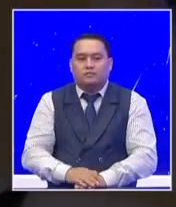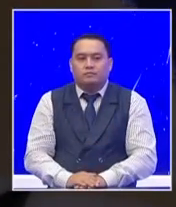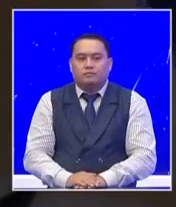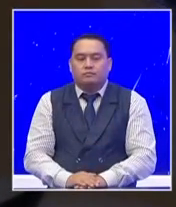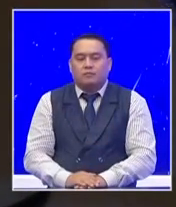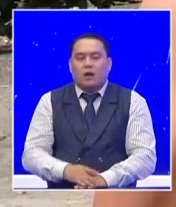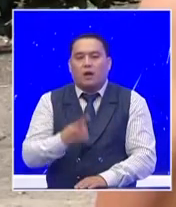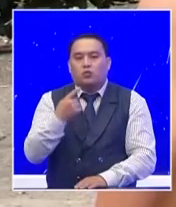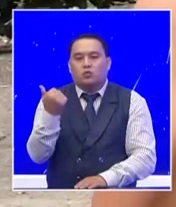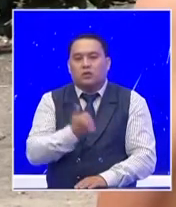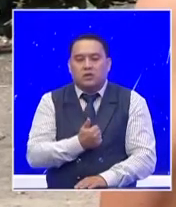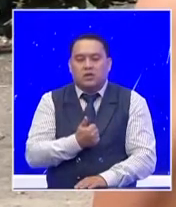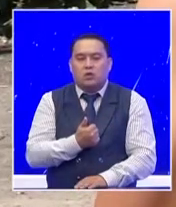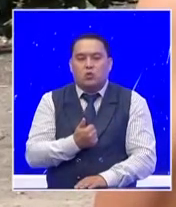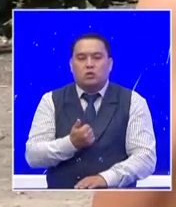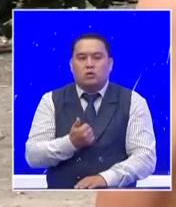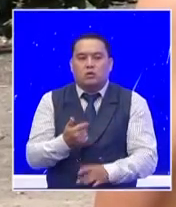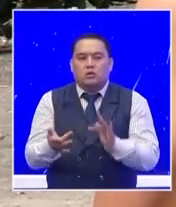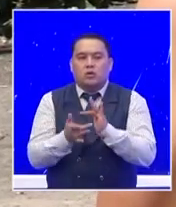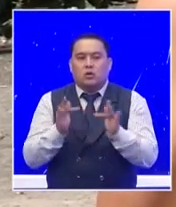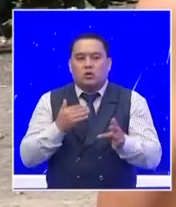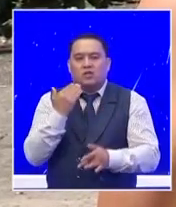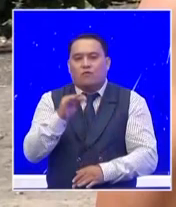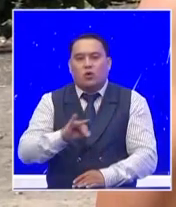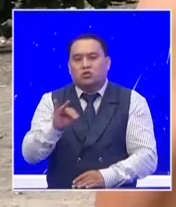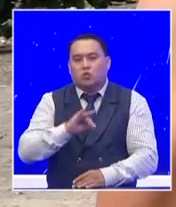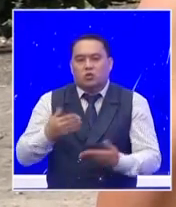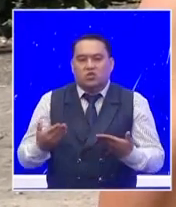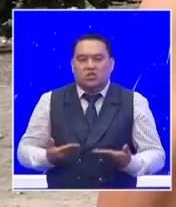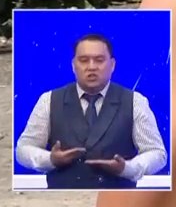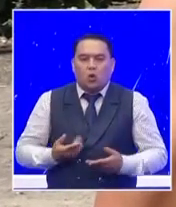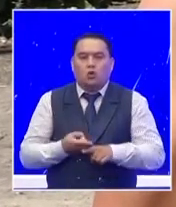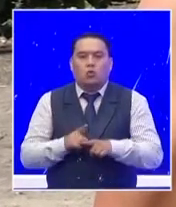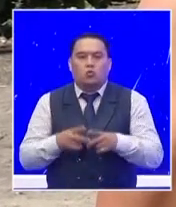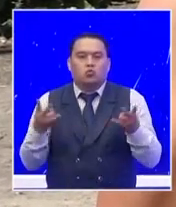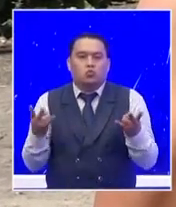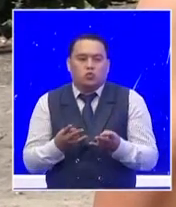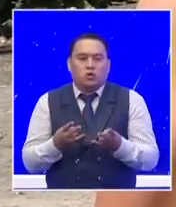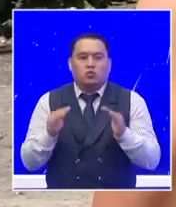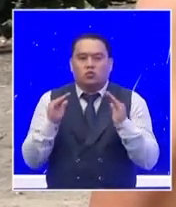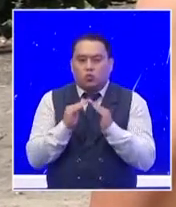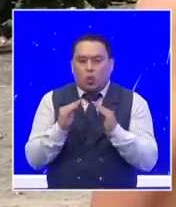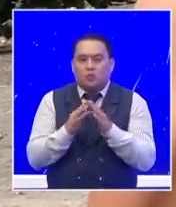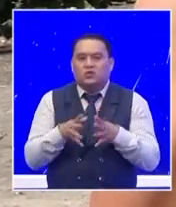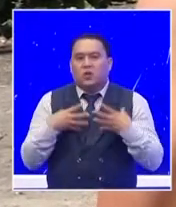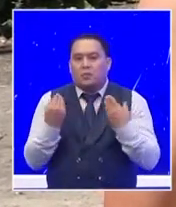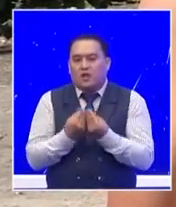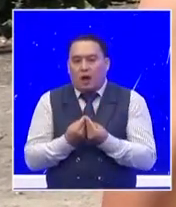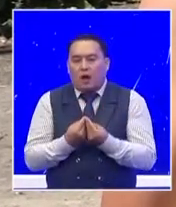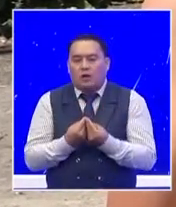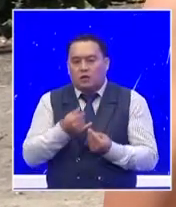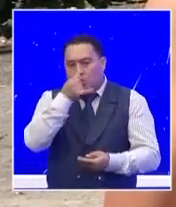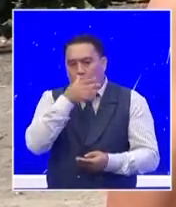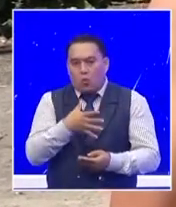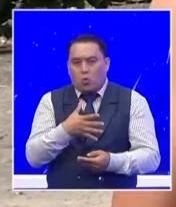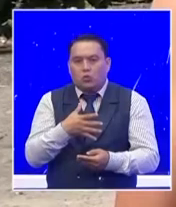неделю назад мы в соцсети выложили ее историю жизненную, что она нуждается в жилье, что у нее семья, что она не